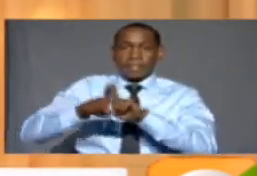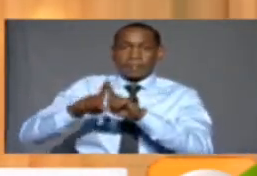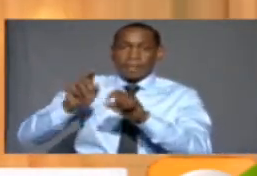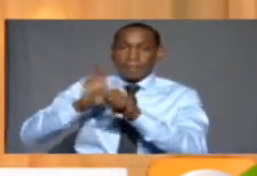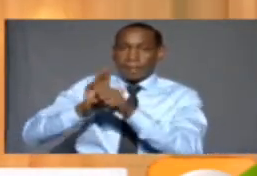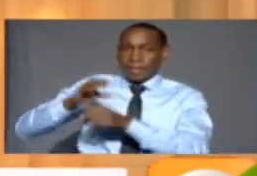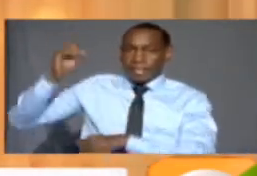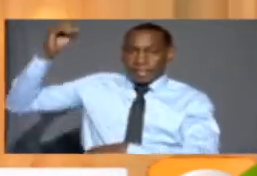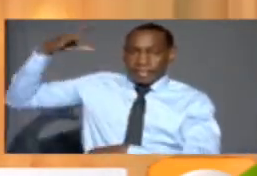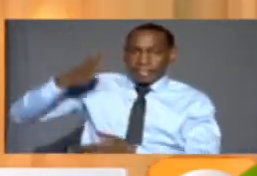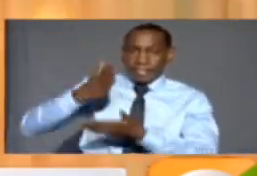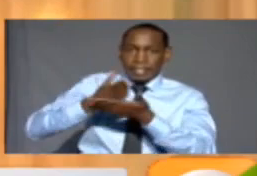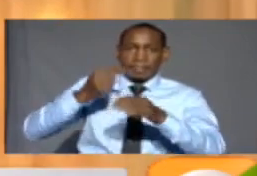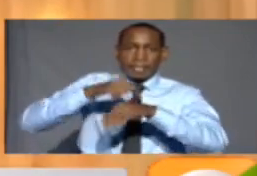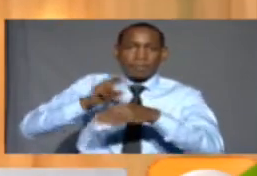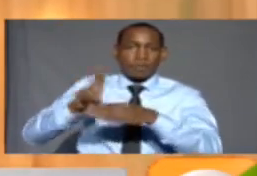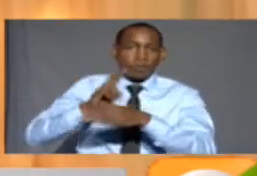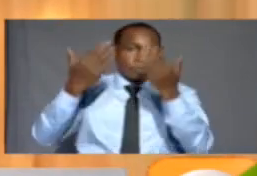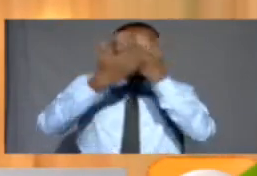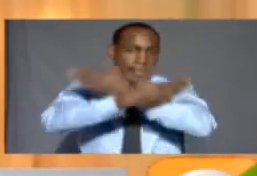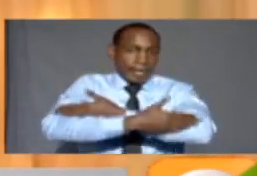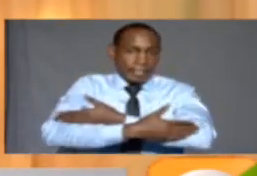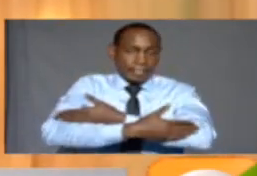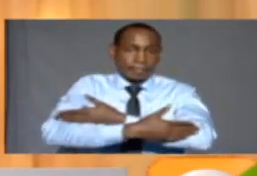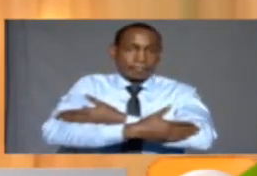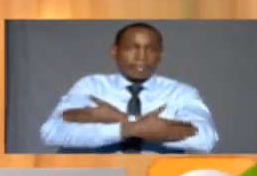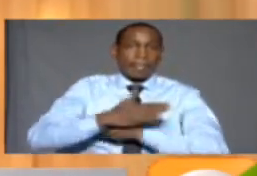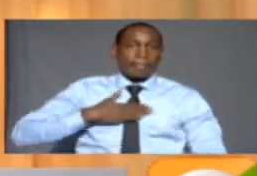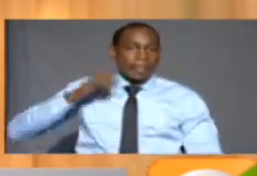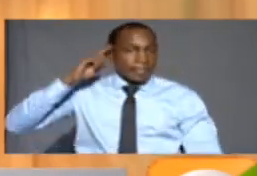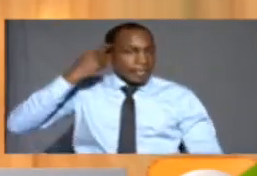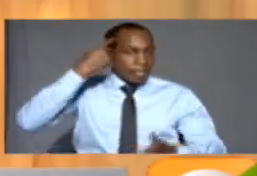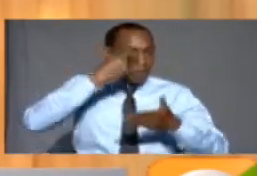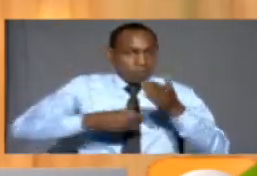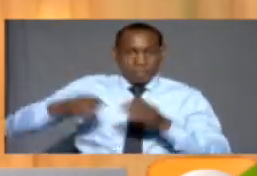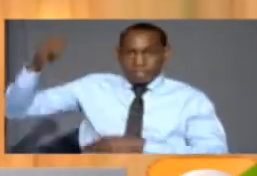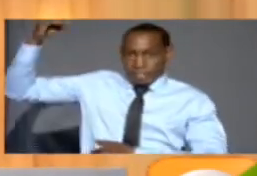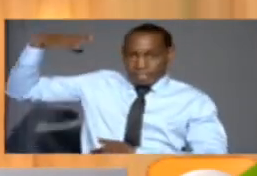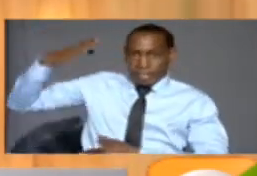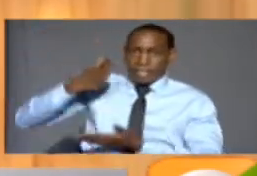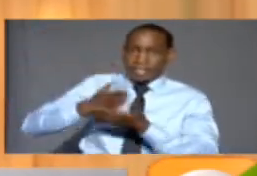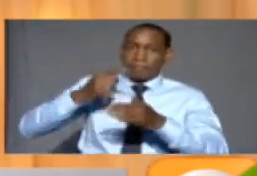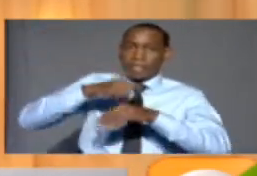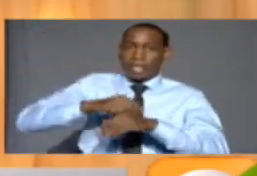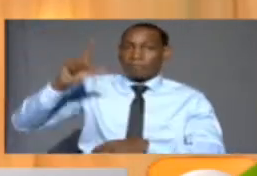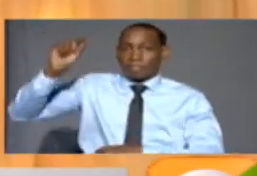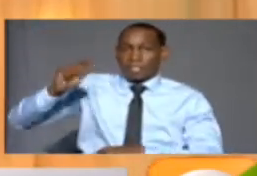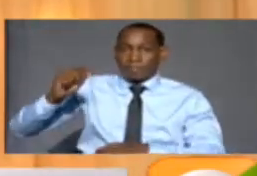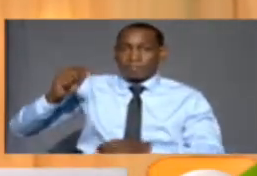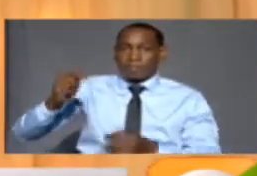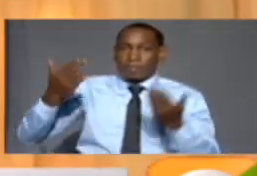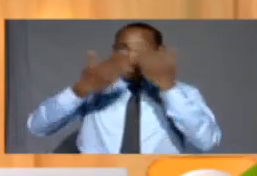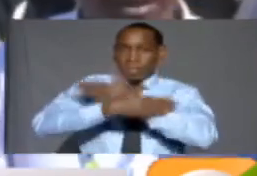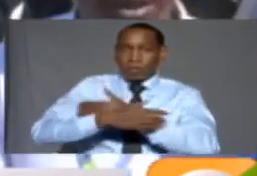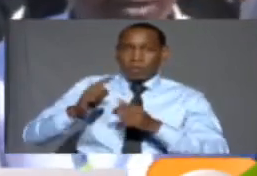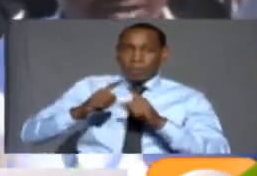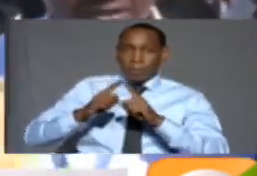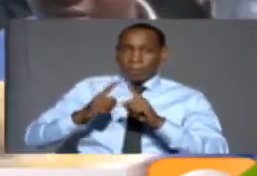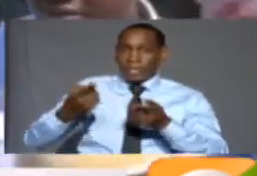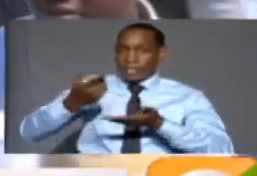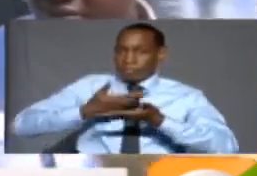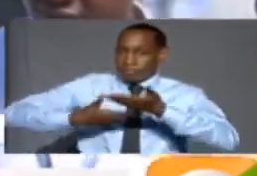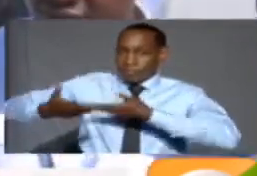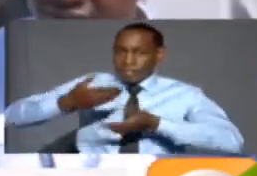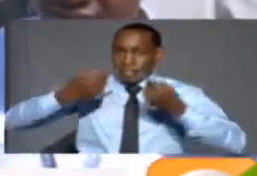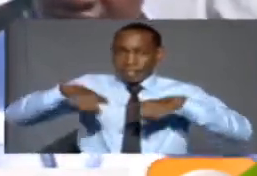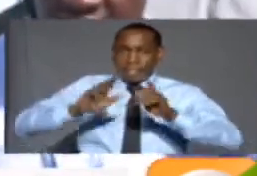electricity sometimes we use it at night, and I think the cost of electricity sometimes is cheaper at night, but we shall engage ourselves. Aidha,